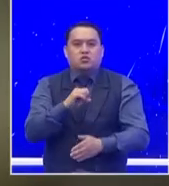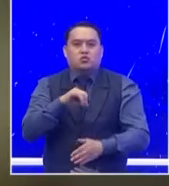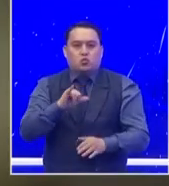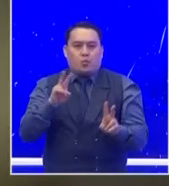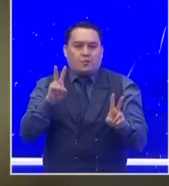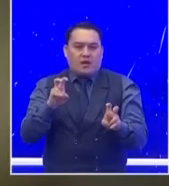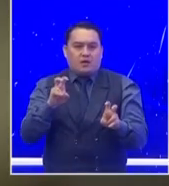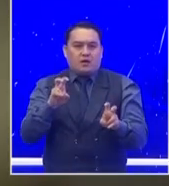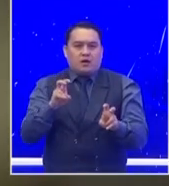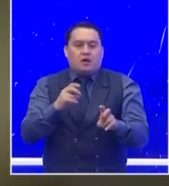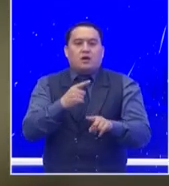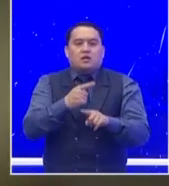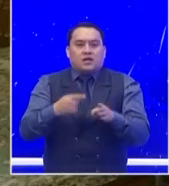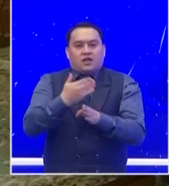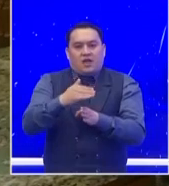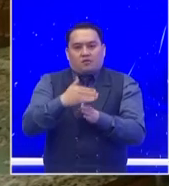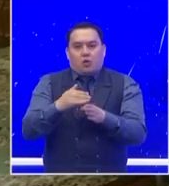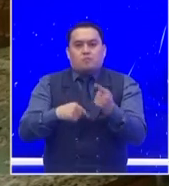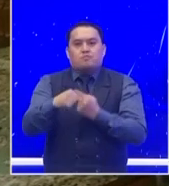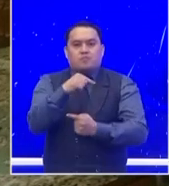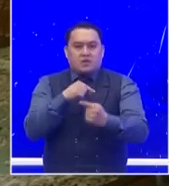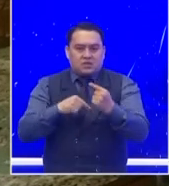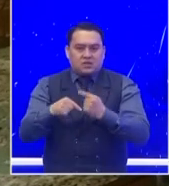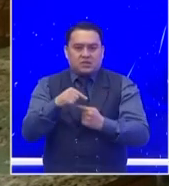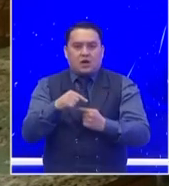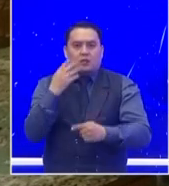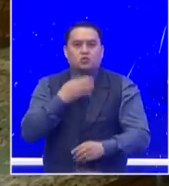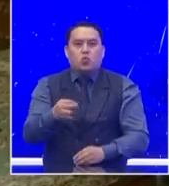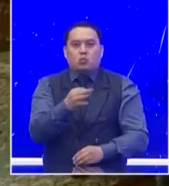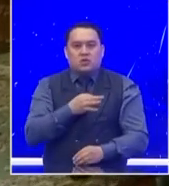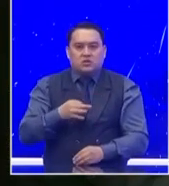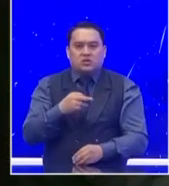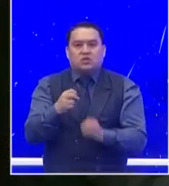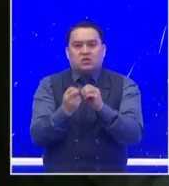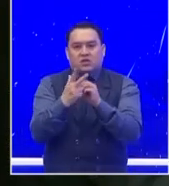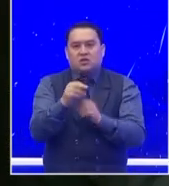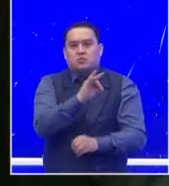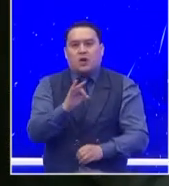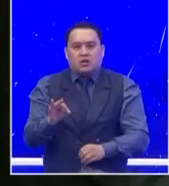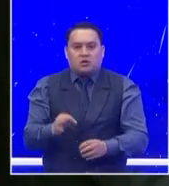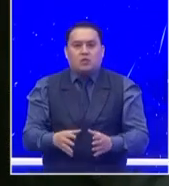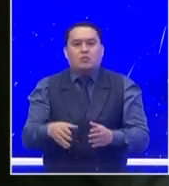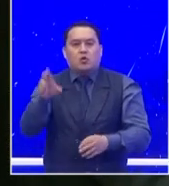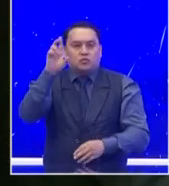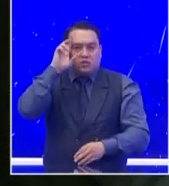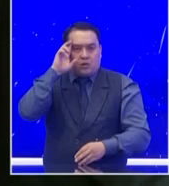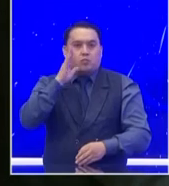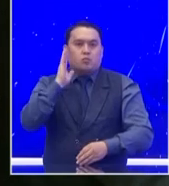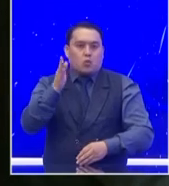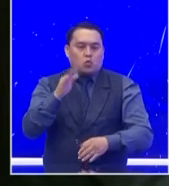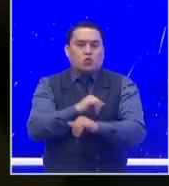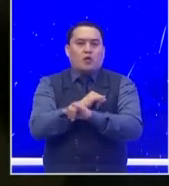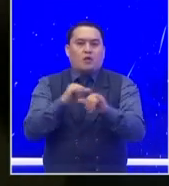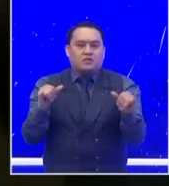ЖТСУ. К слову, доля кредитования бизнес-сообщества Алматинской области составляет порядка 13% по стране. Дальнейшее